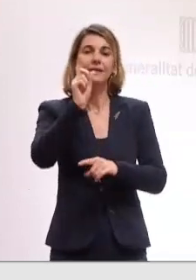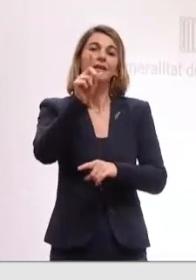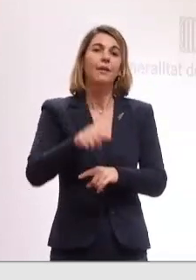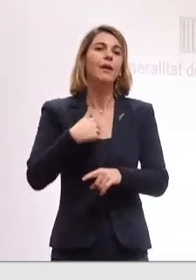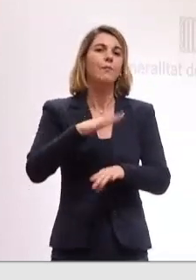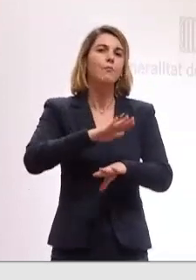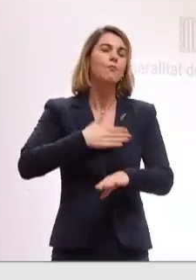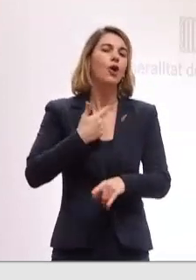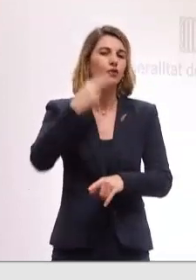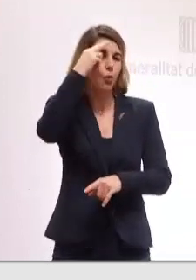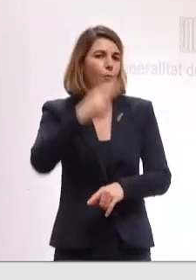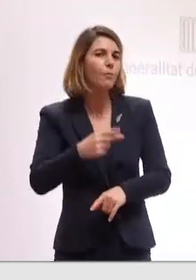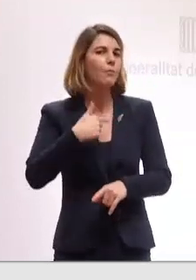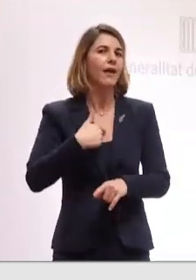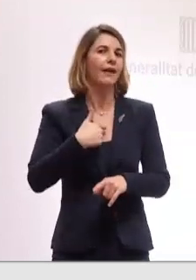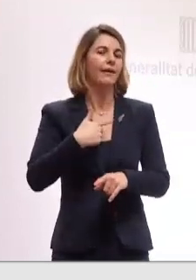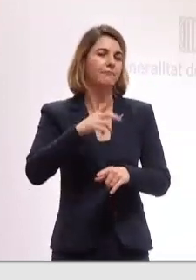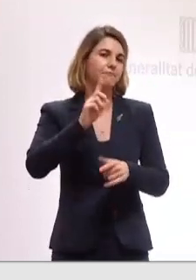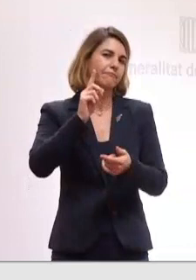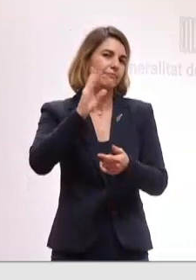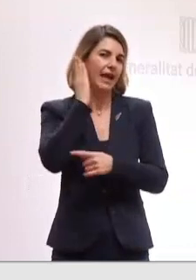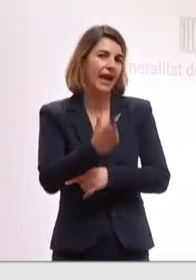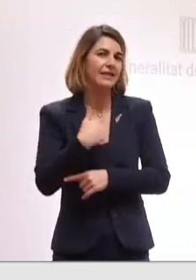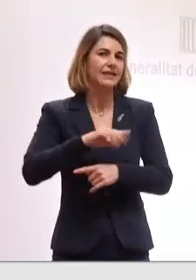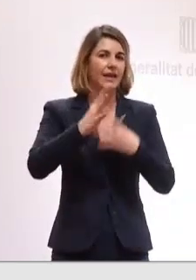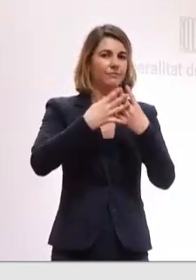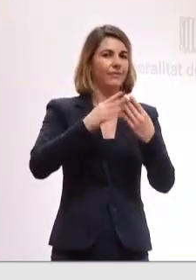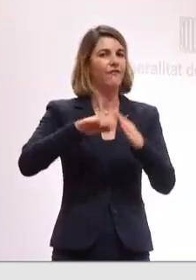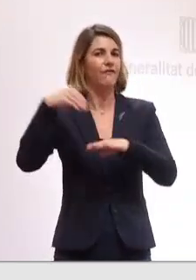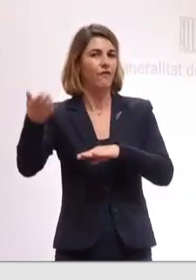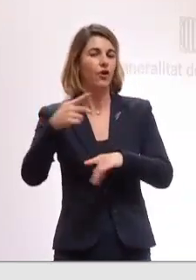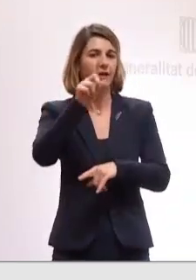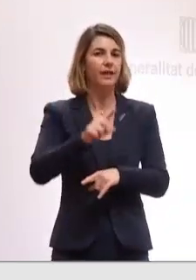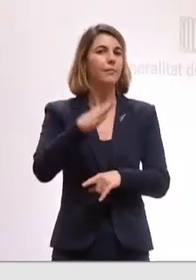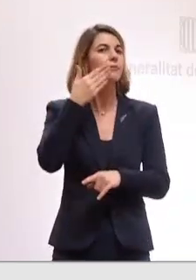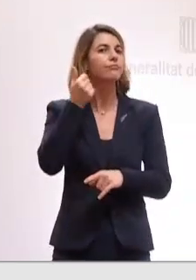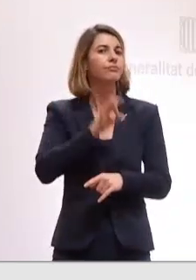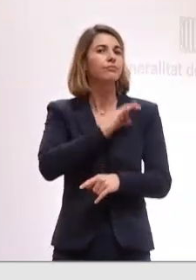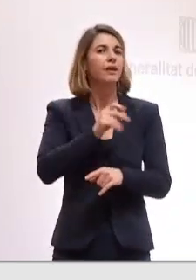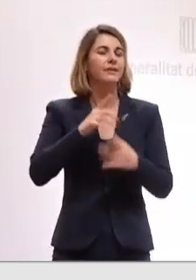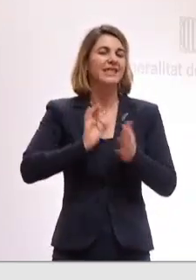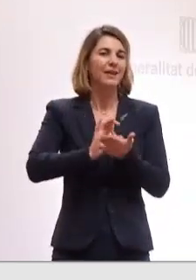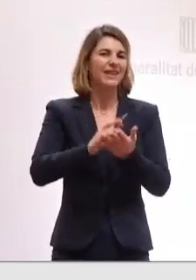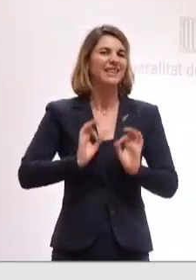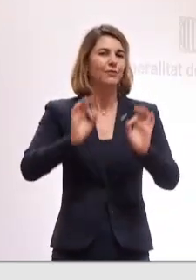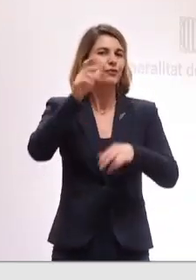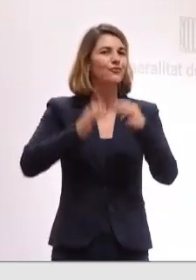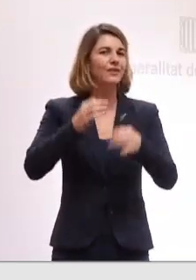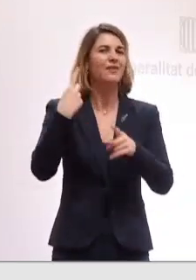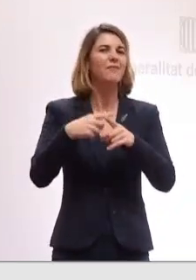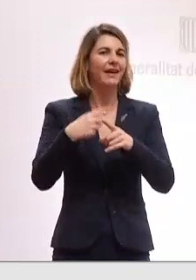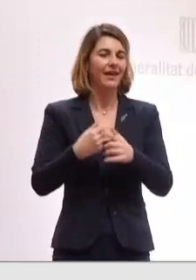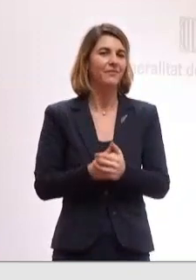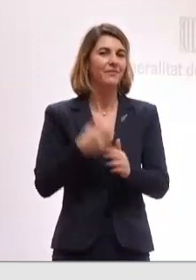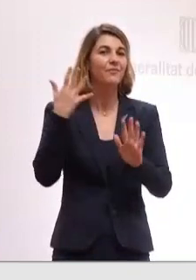penes fora de l'entorn penitenciari. La medalla d'honor per serveis excepcionals a la justícia se li reconeix per la seva